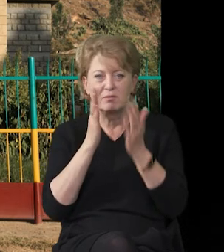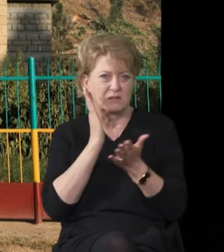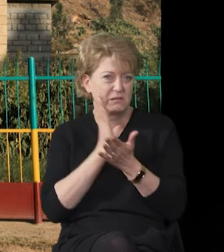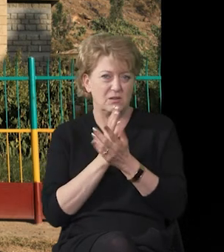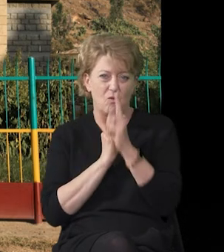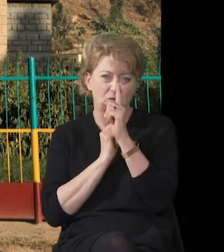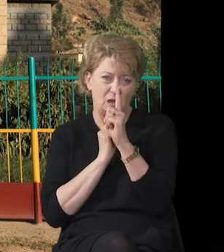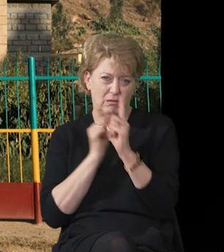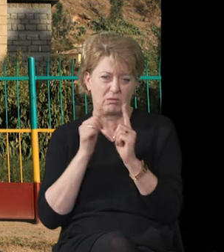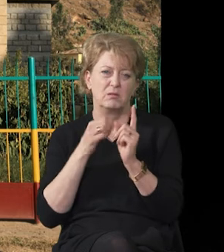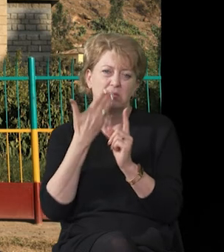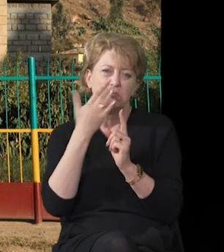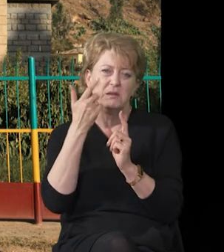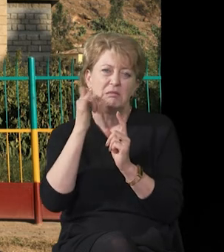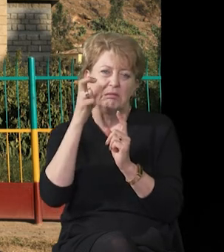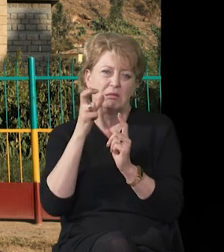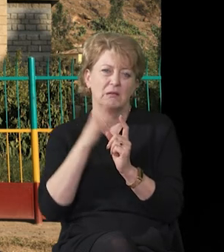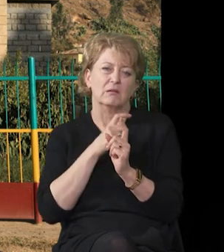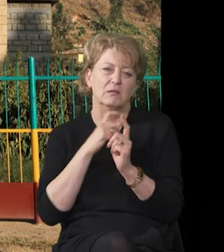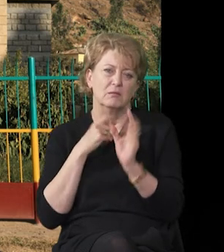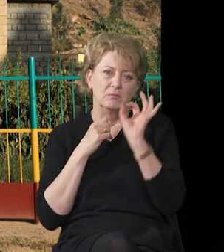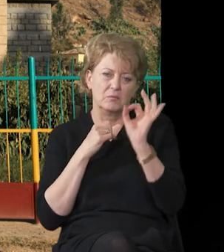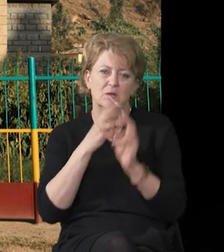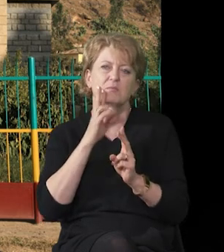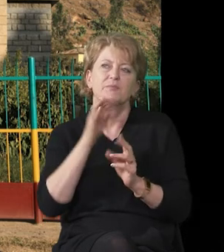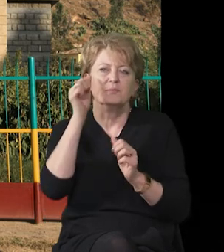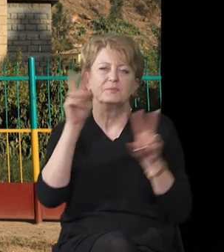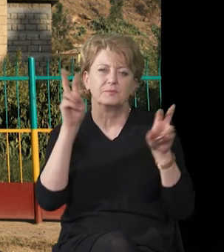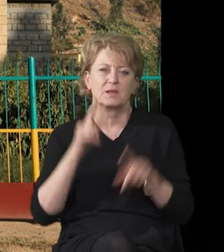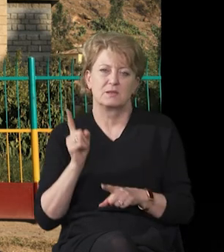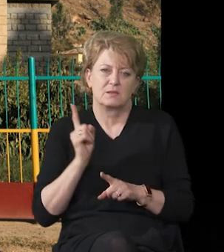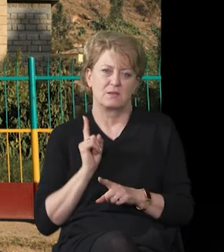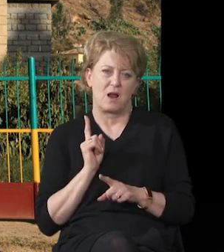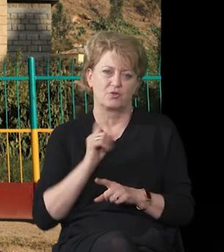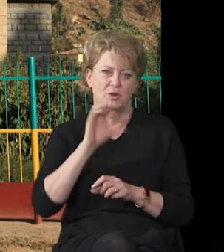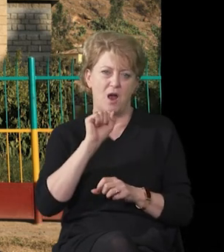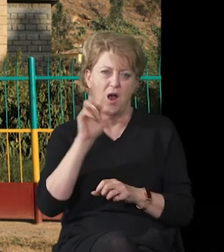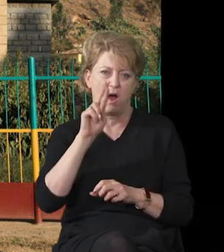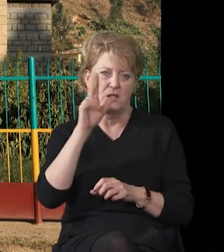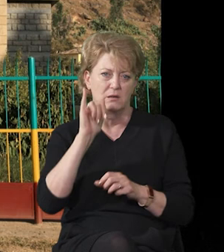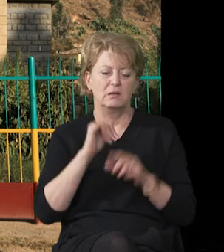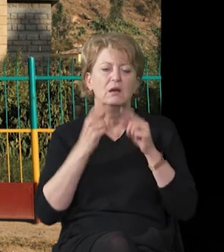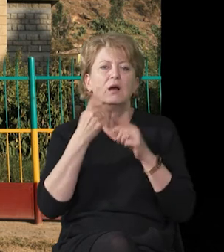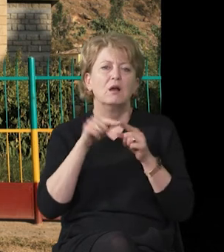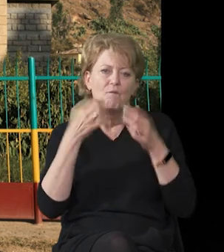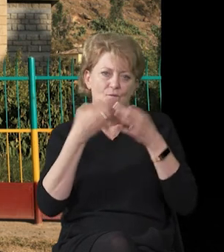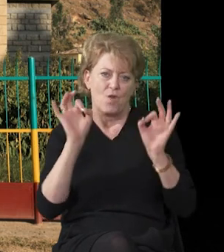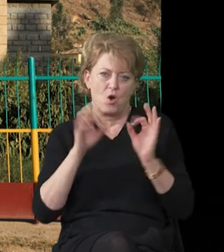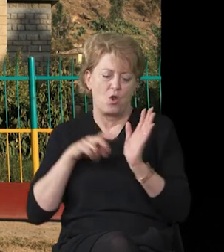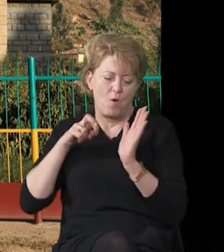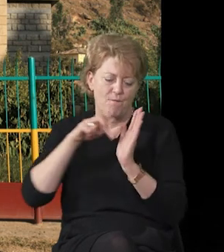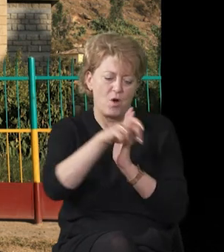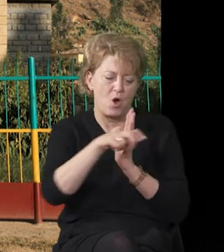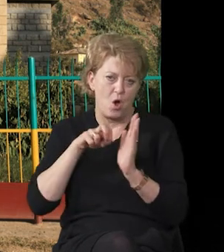środka. Tak zwany strażnik Arki, i nikt poza nim, nawet duchowni, nawet biskupi, nie mówiąc już o wiernych,